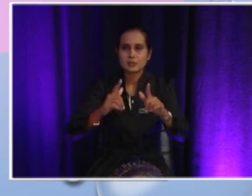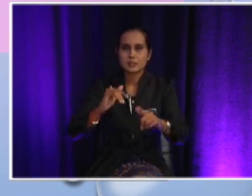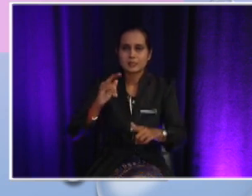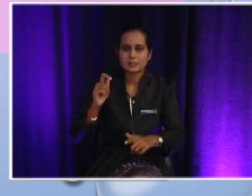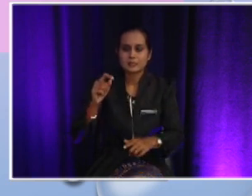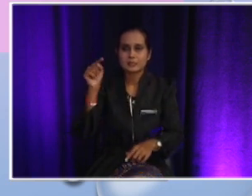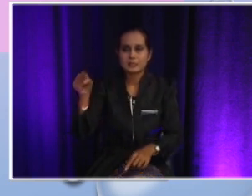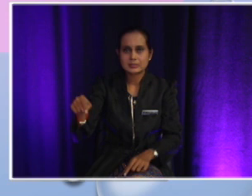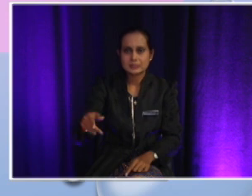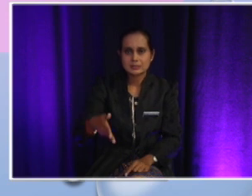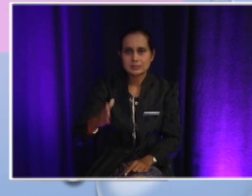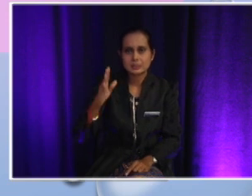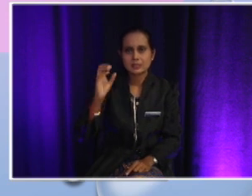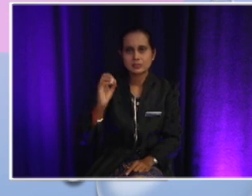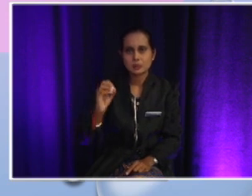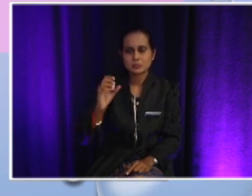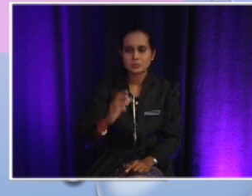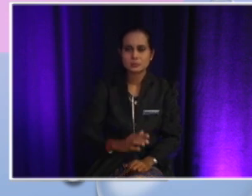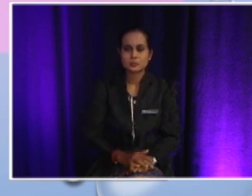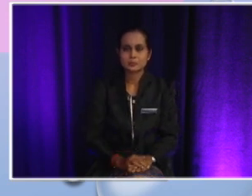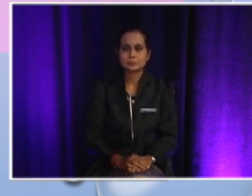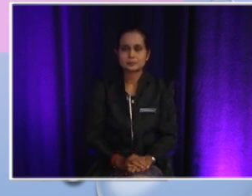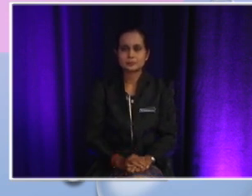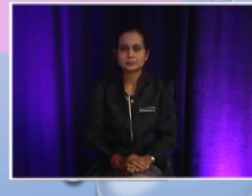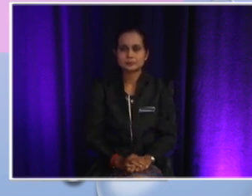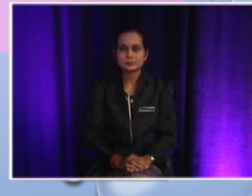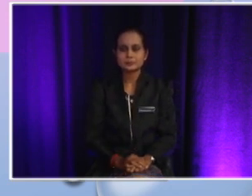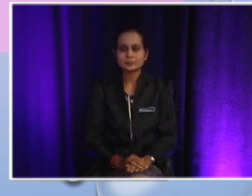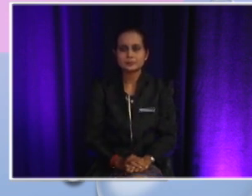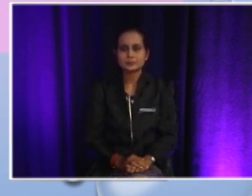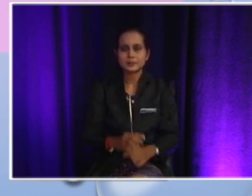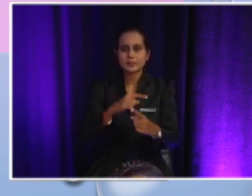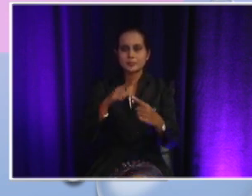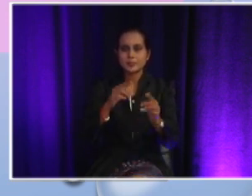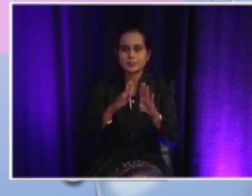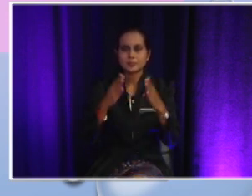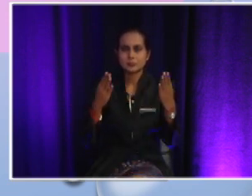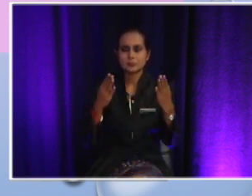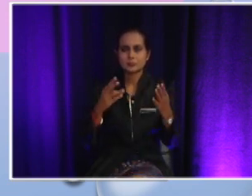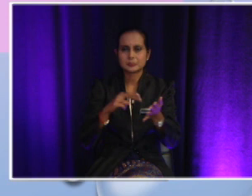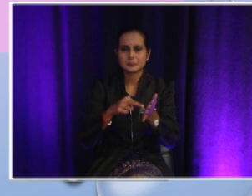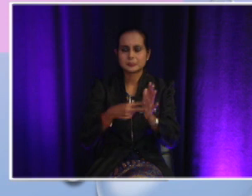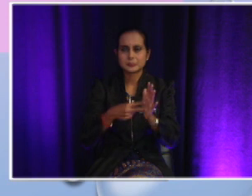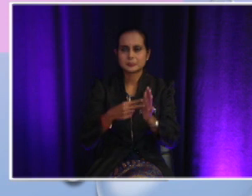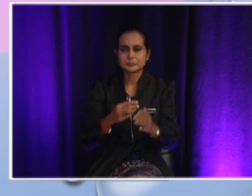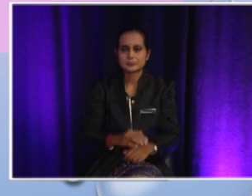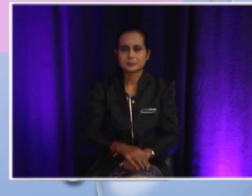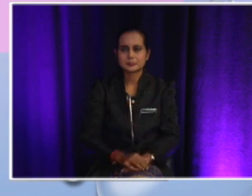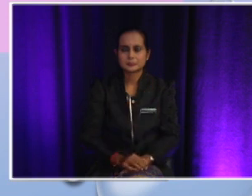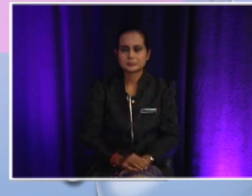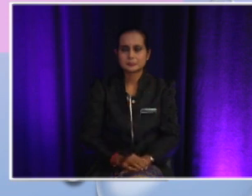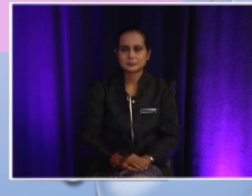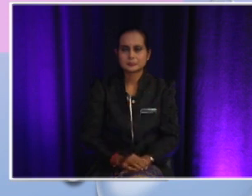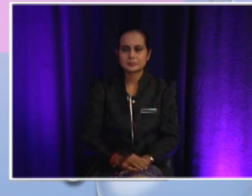kosong. Okey, laluan IC adalah kosong. Okey. Okey, bila terbuka di sini. Di sini maksudnya sini akan jadi